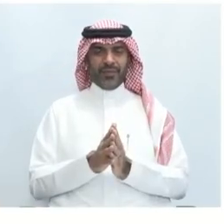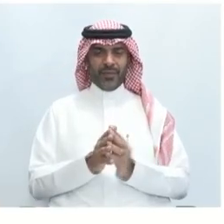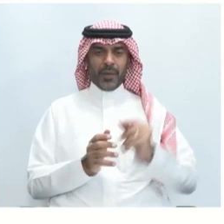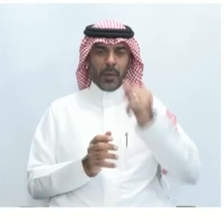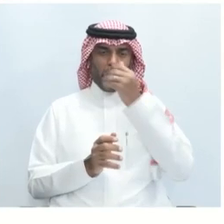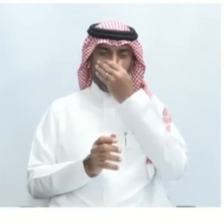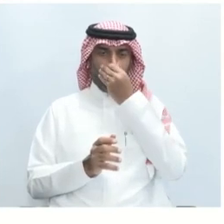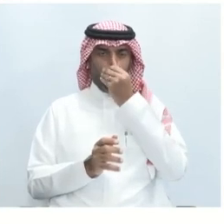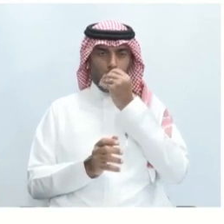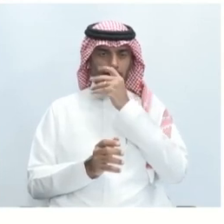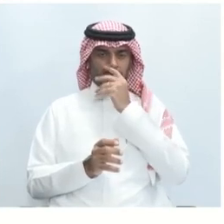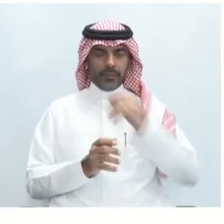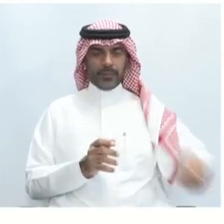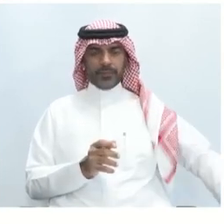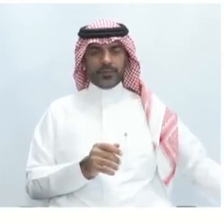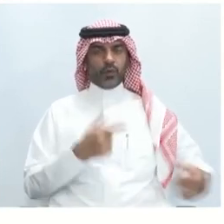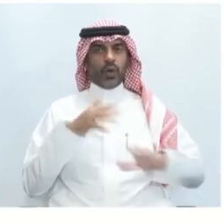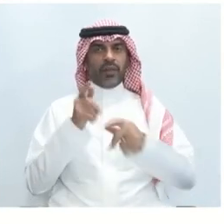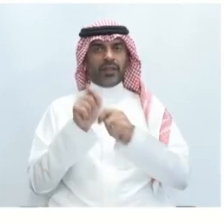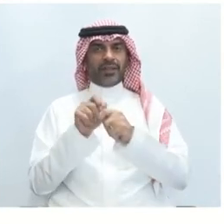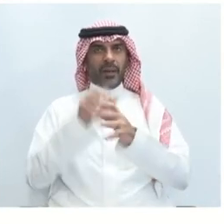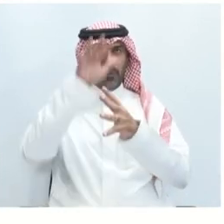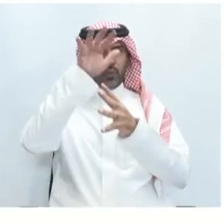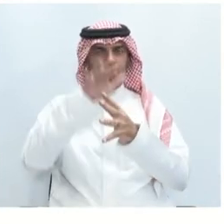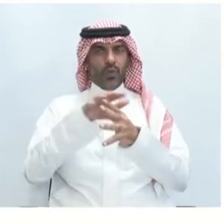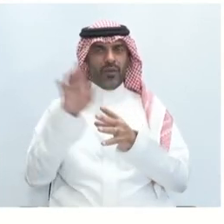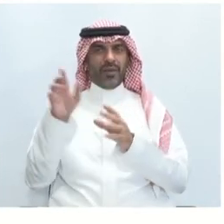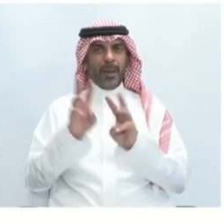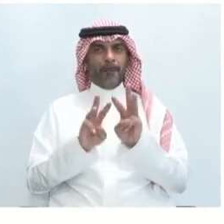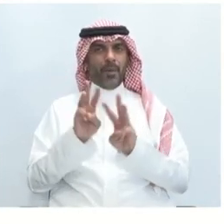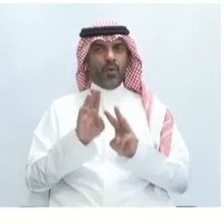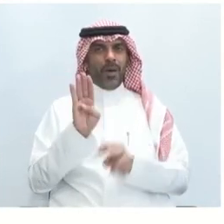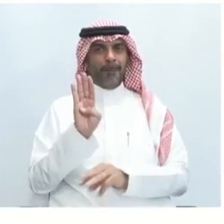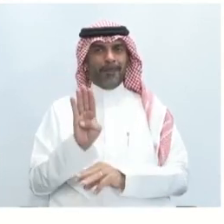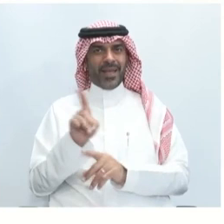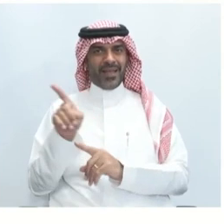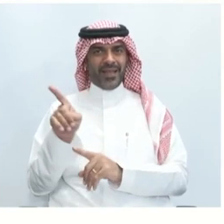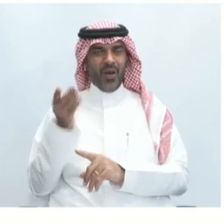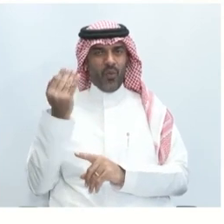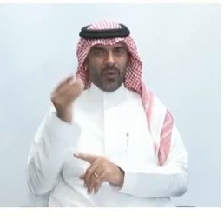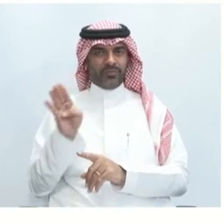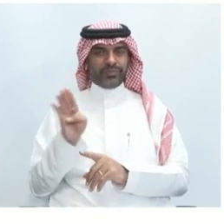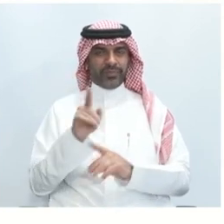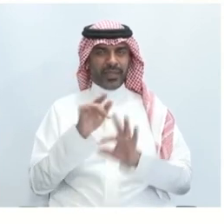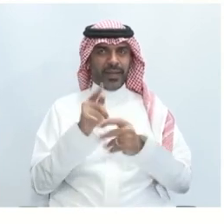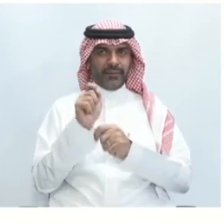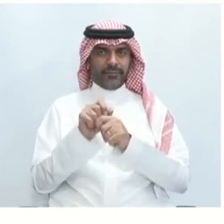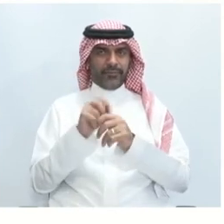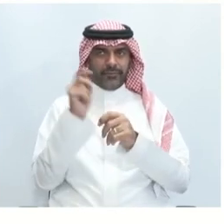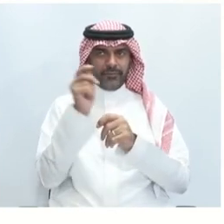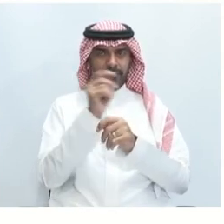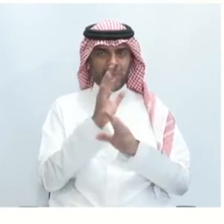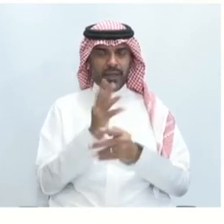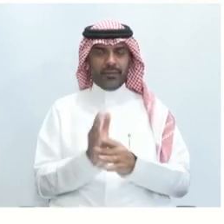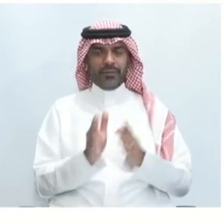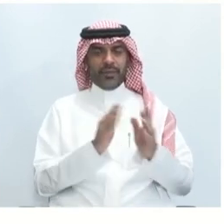بانشاء مدونه باستخدام برنامج او موقع البلوجر وراينا ما هي القواعد الخاصه بكتابه المدونه اليوم باذن الله